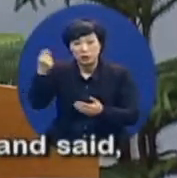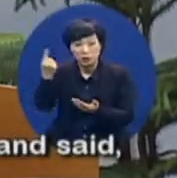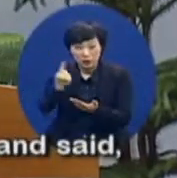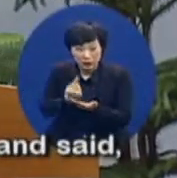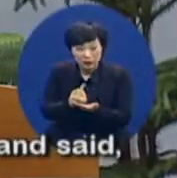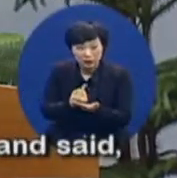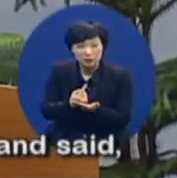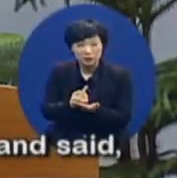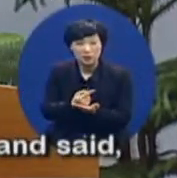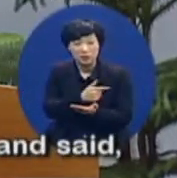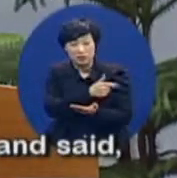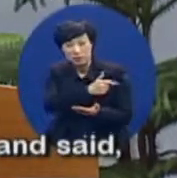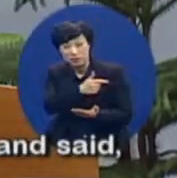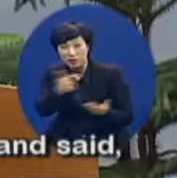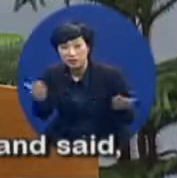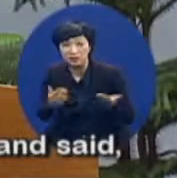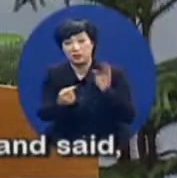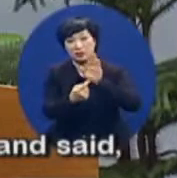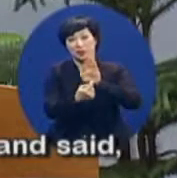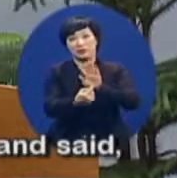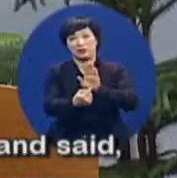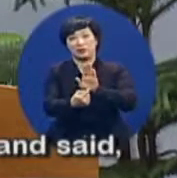오셔서이 엄청난